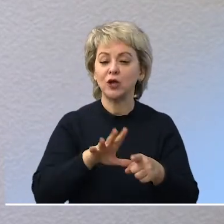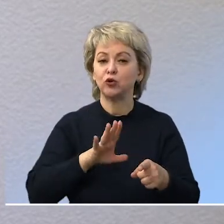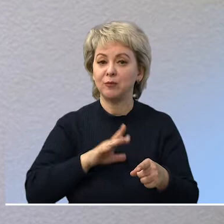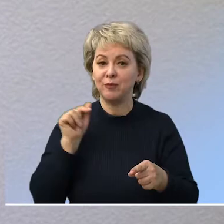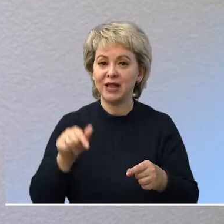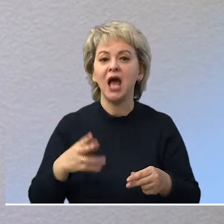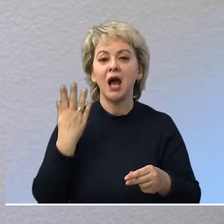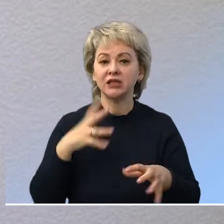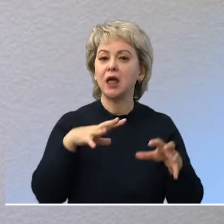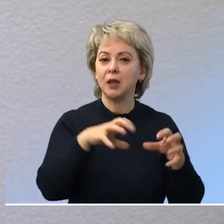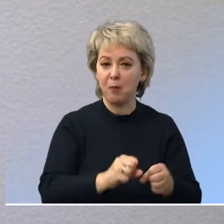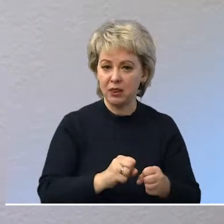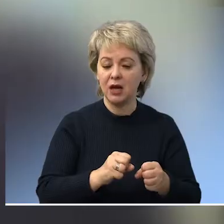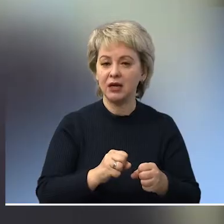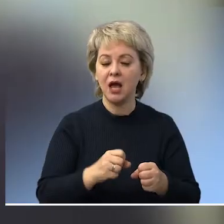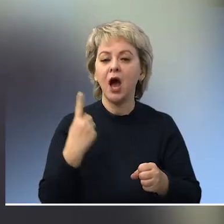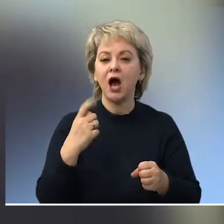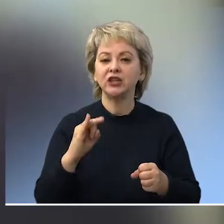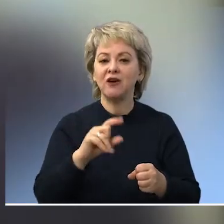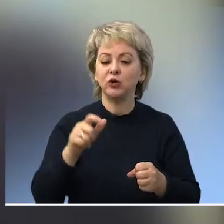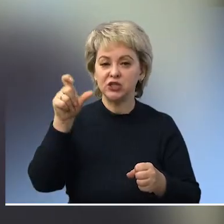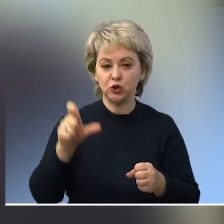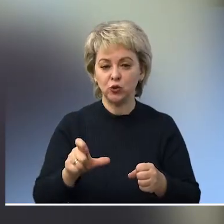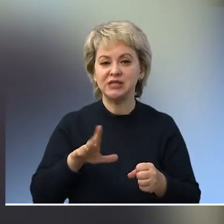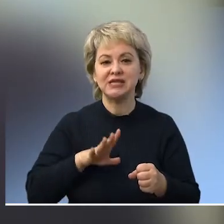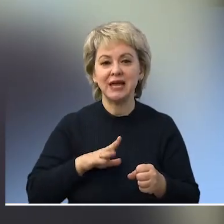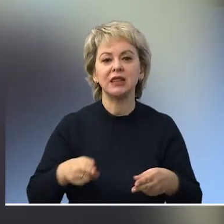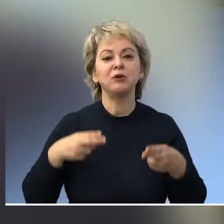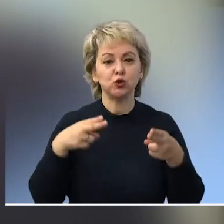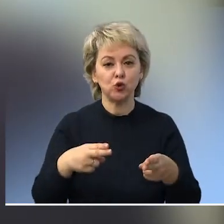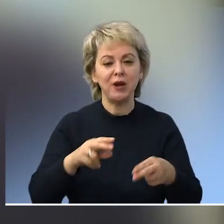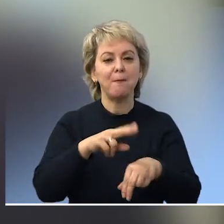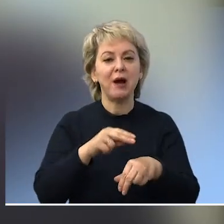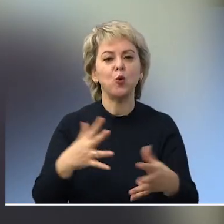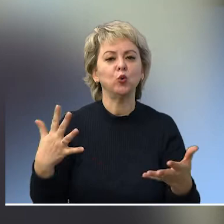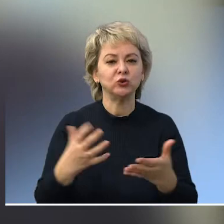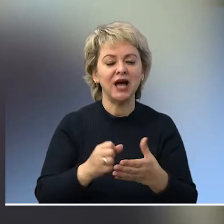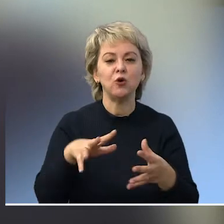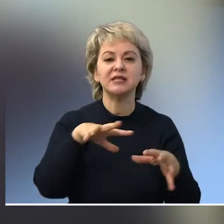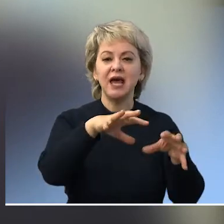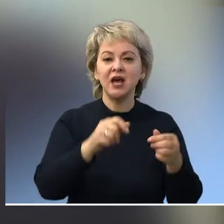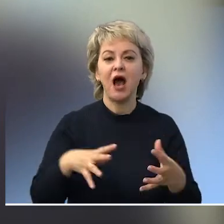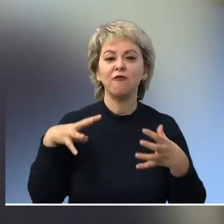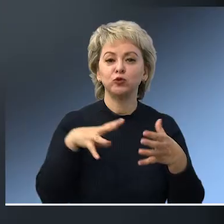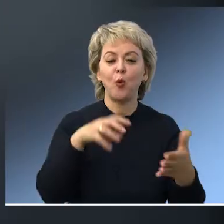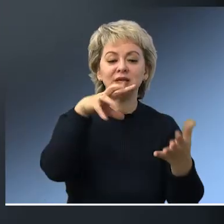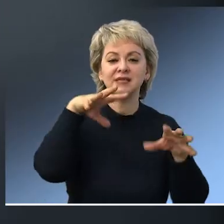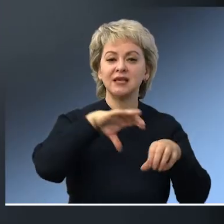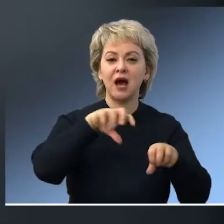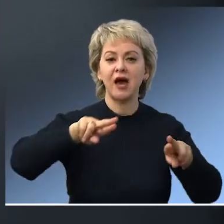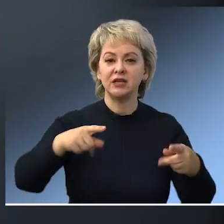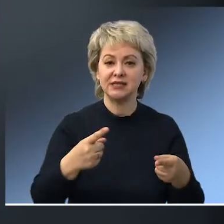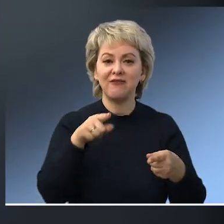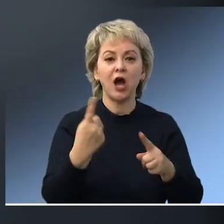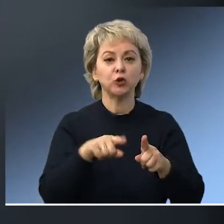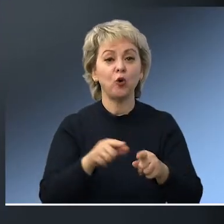который был использован при нападении. Одного из фигурантов разбойного нападения полицейским удалось снять с автобуса, в котором он